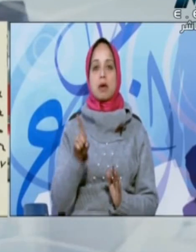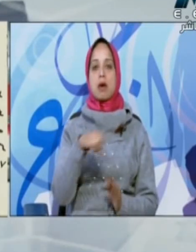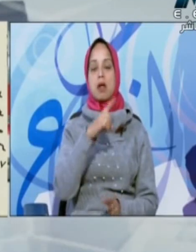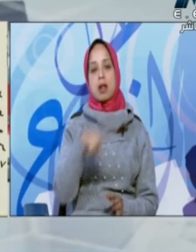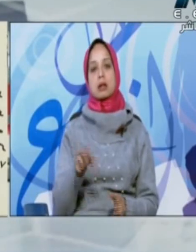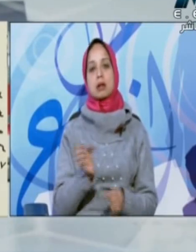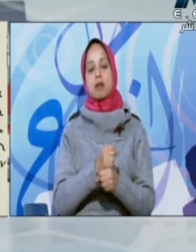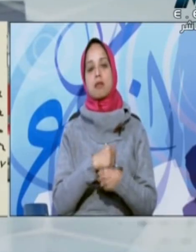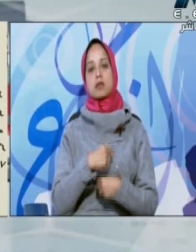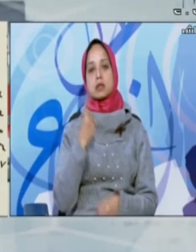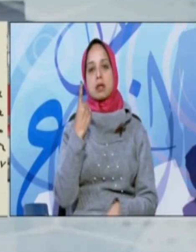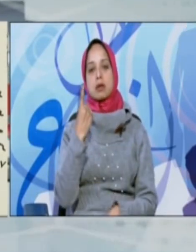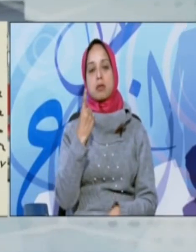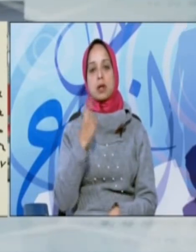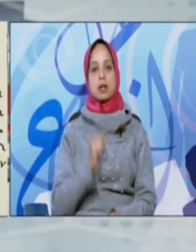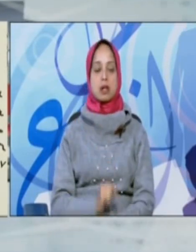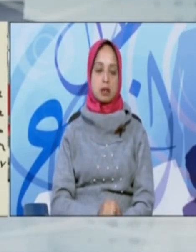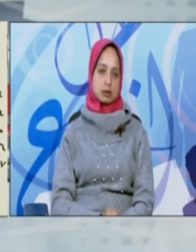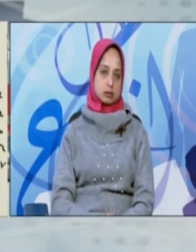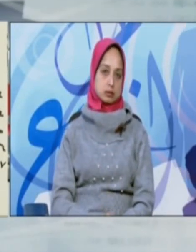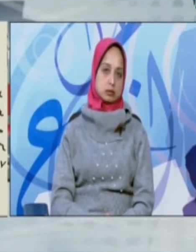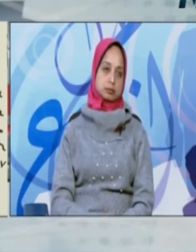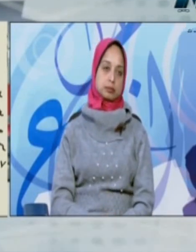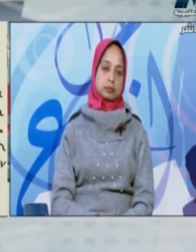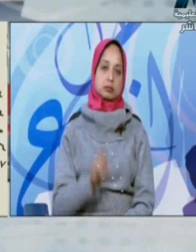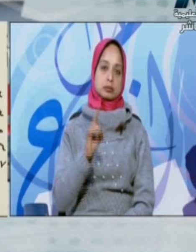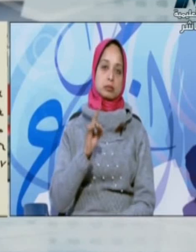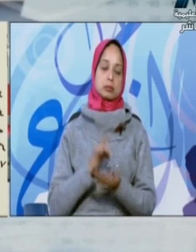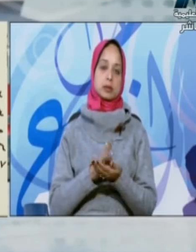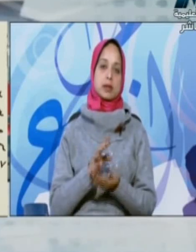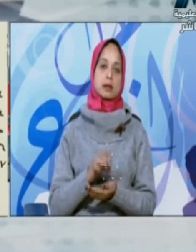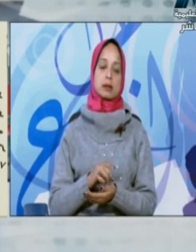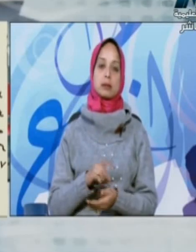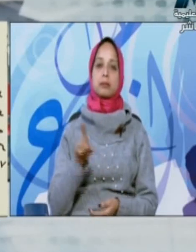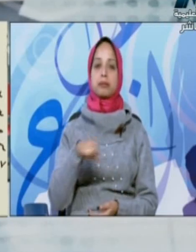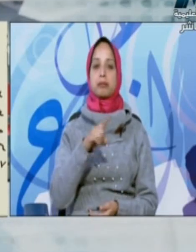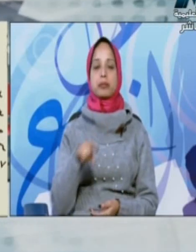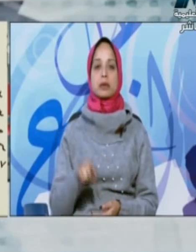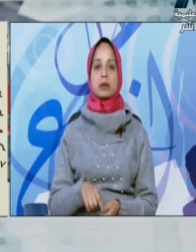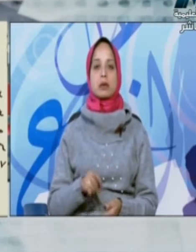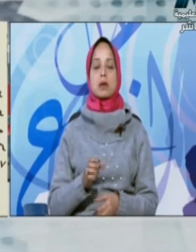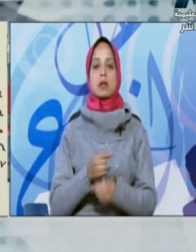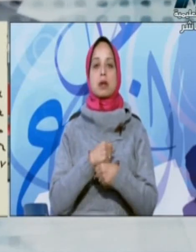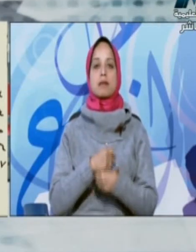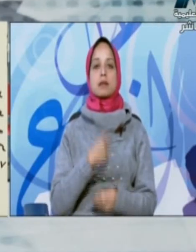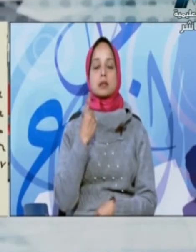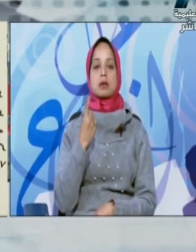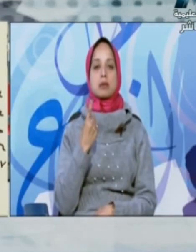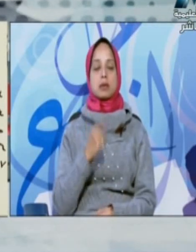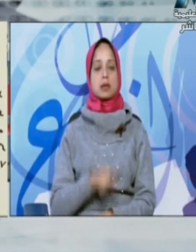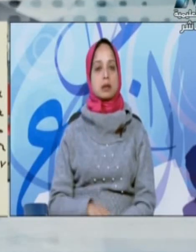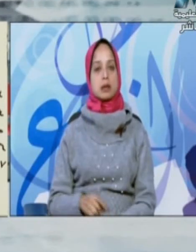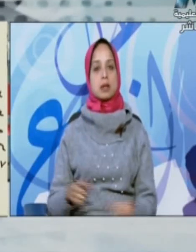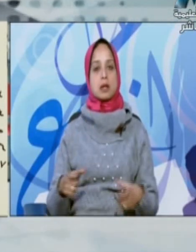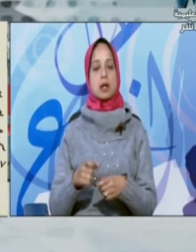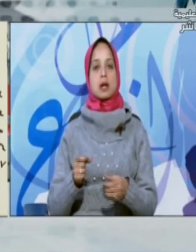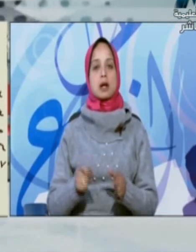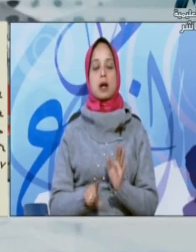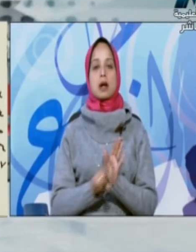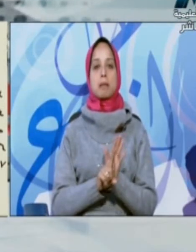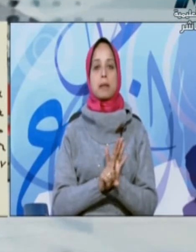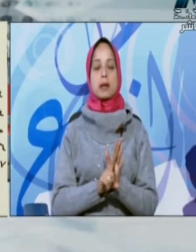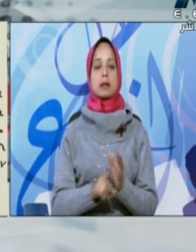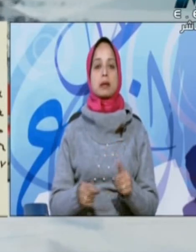واحد. ده بيلغي التحفظ رقم واحد، خلي بالك معايا. مش قال لك تأمين دفاع حماية السودان، قال لك تأمين